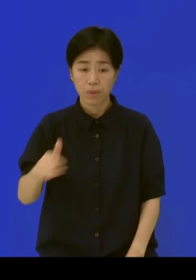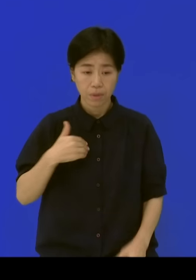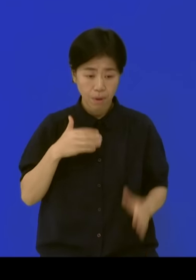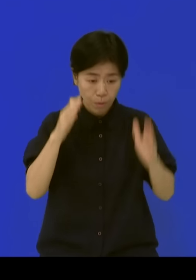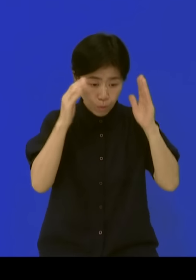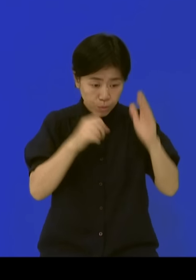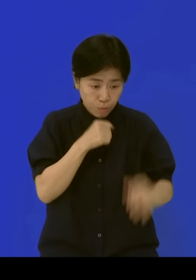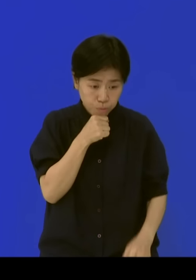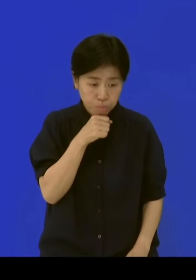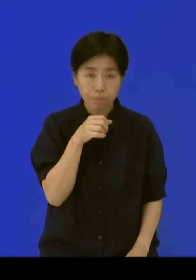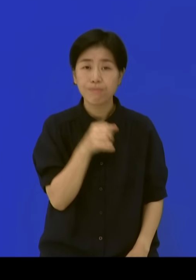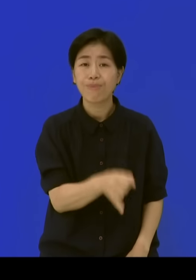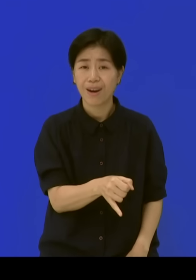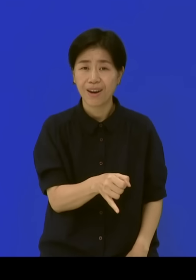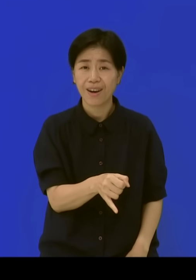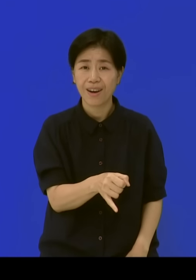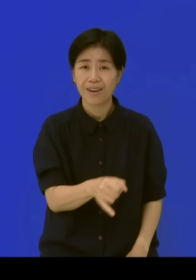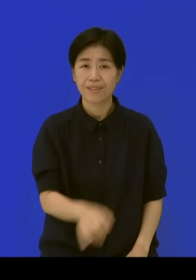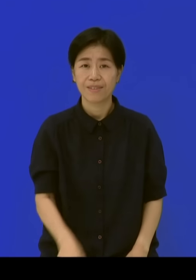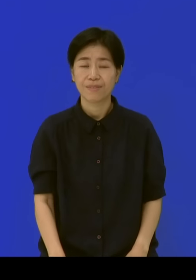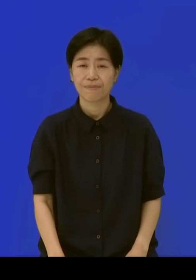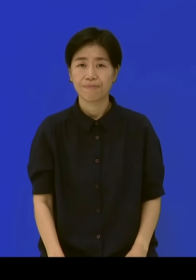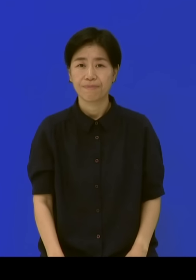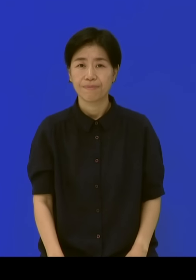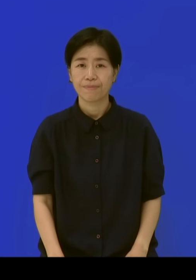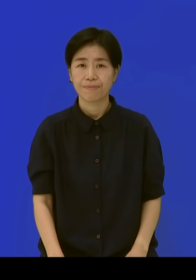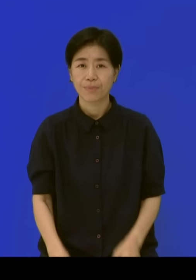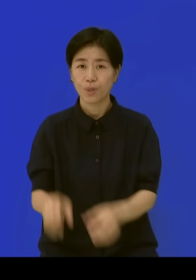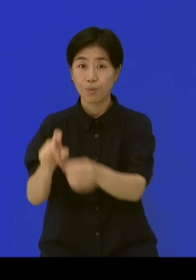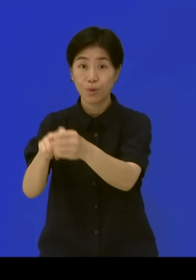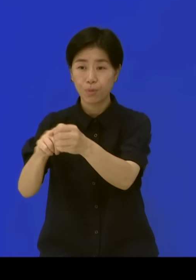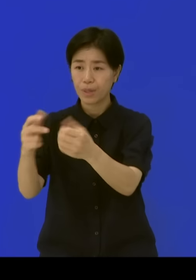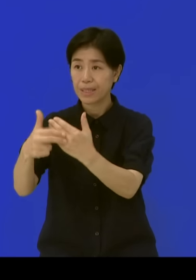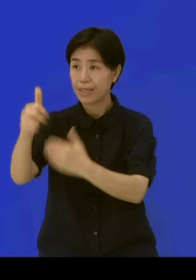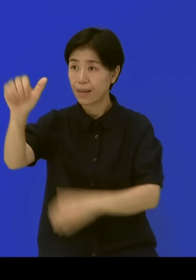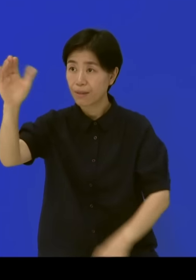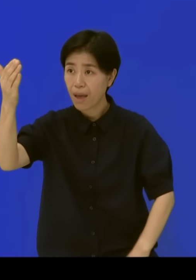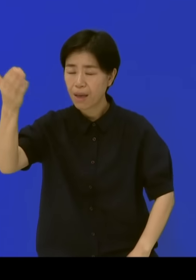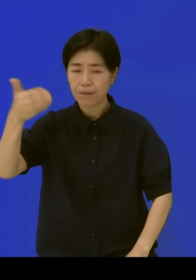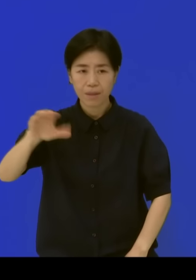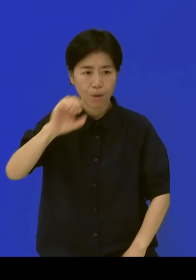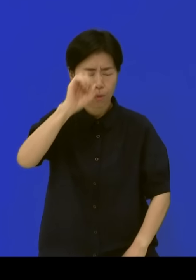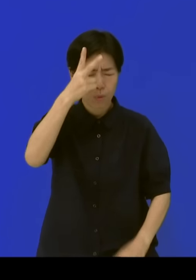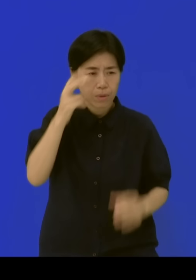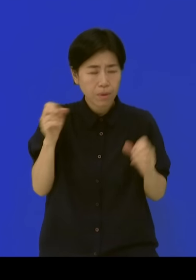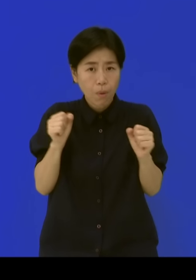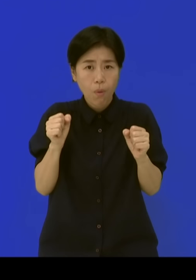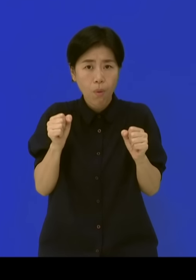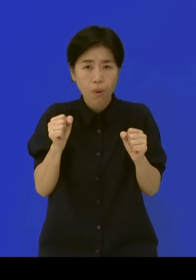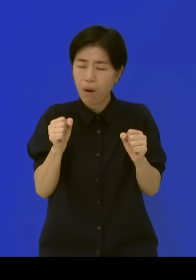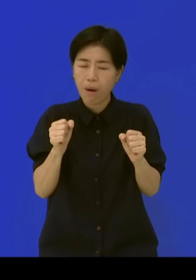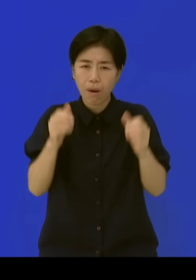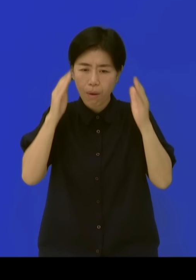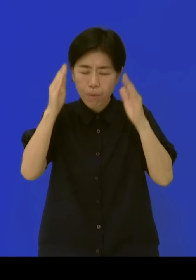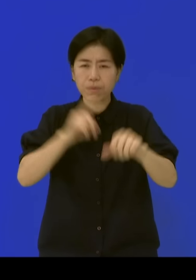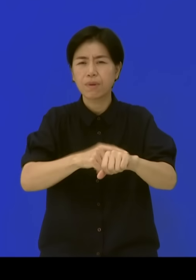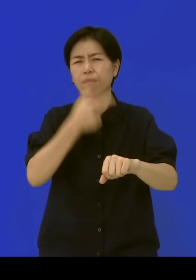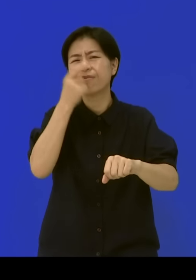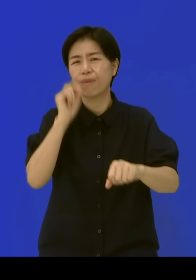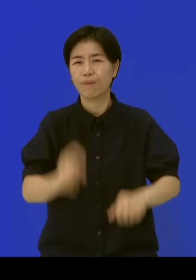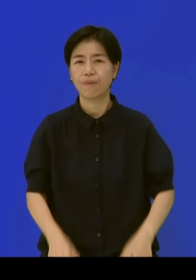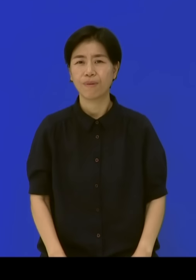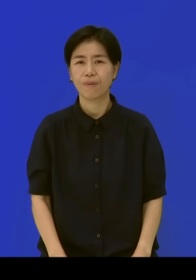안 되잖아요. 네. 그래서 그 생각을 하면서 이제 공부를 시작했지만 너무 늦었죠. 네. 너무 늦었고 이제 그 시기 이후에 이제